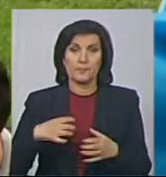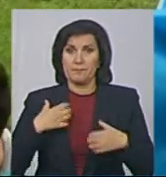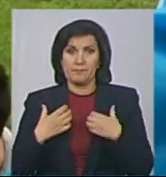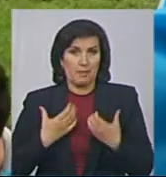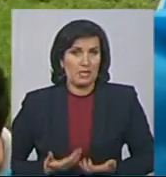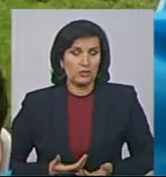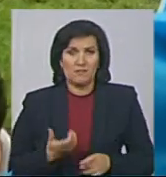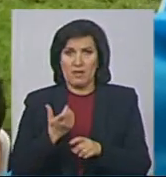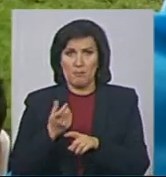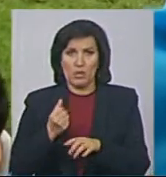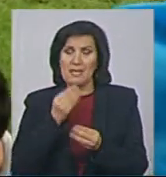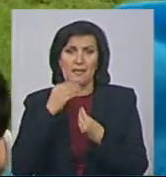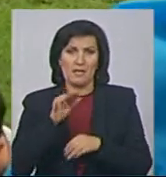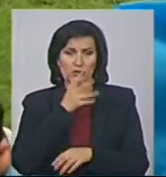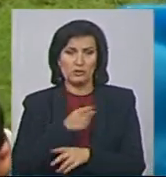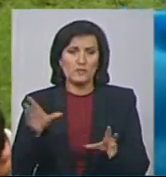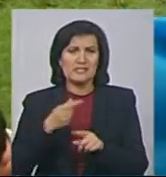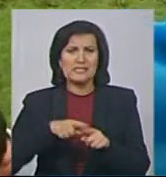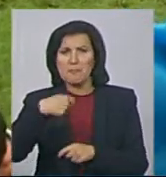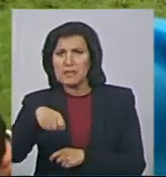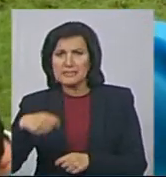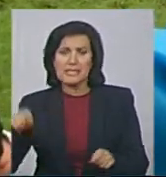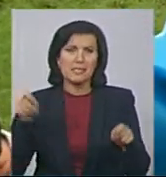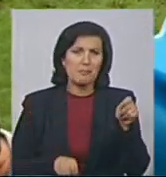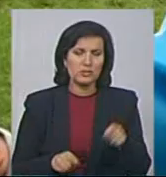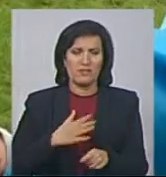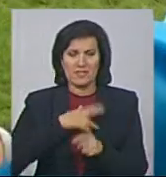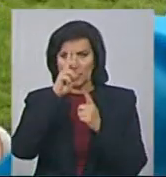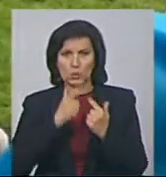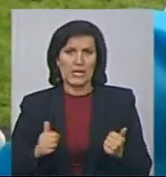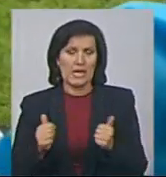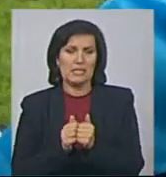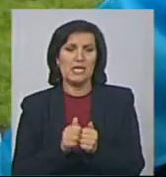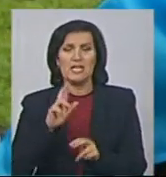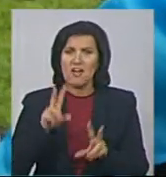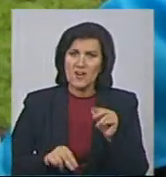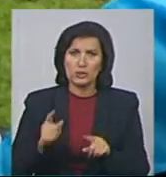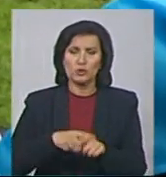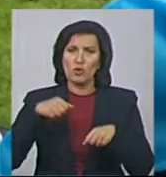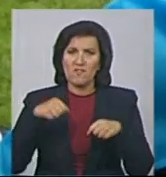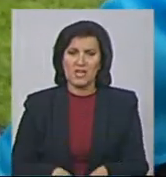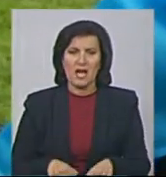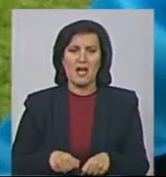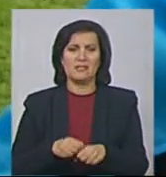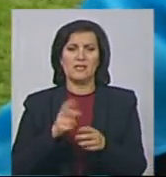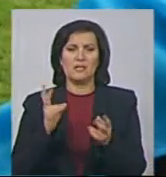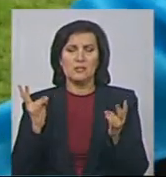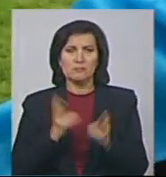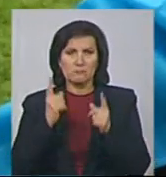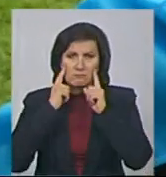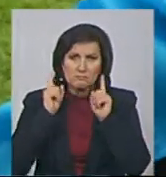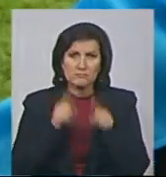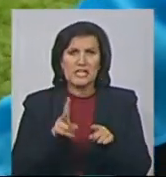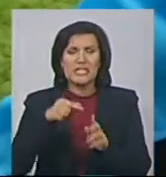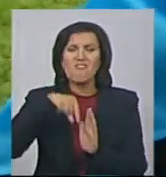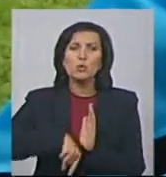не найкращі часи для того, щоб усі ці президенти приїжджали в нашу країну. Я вважаю, що влада Аргентини насамперед має